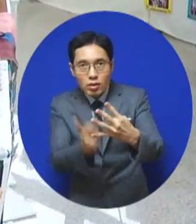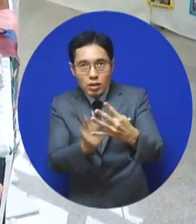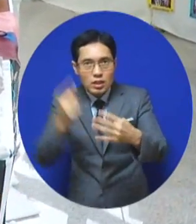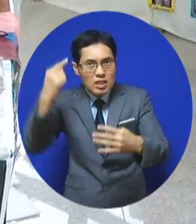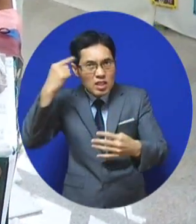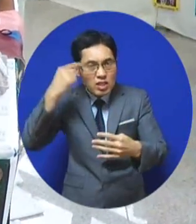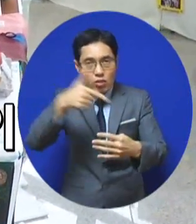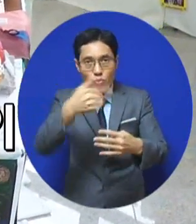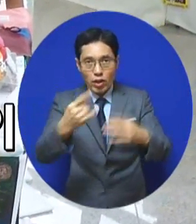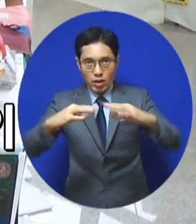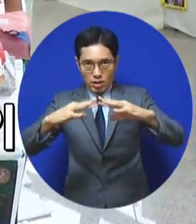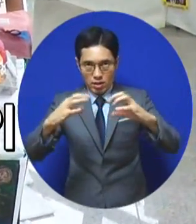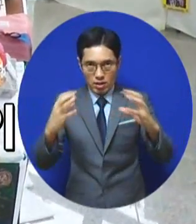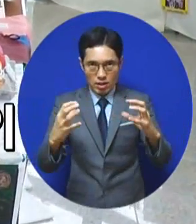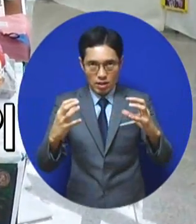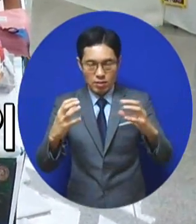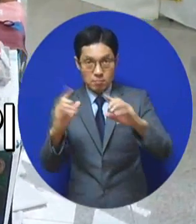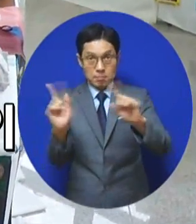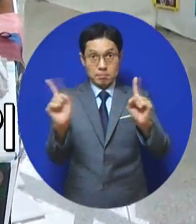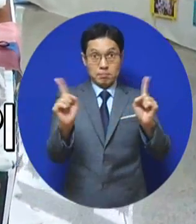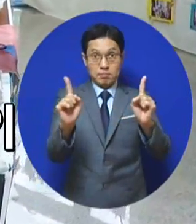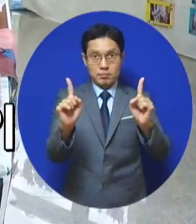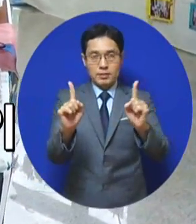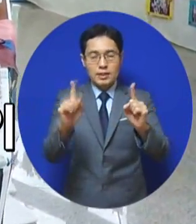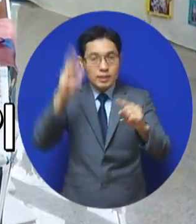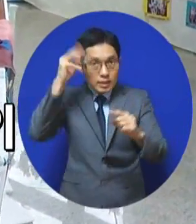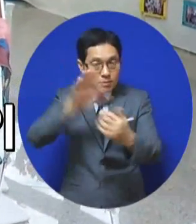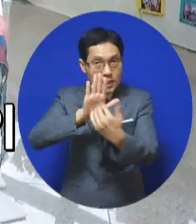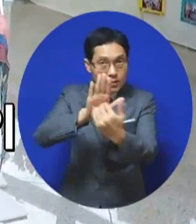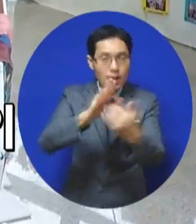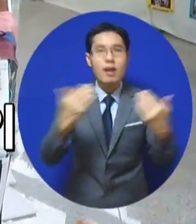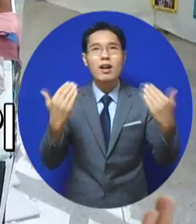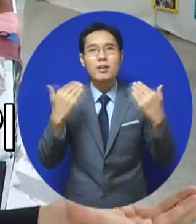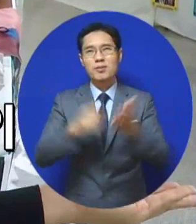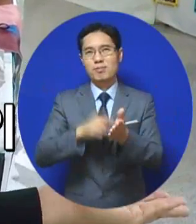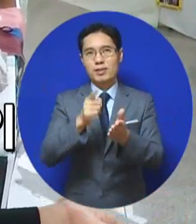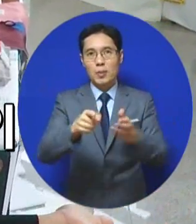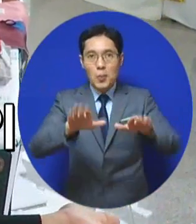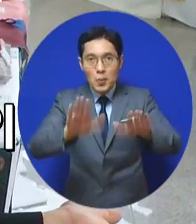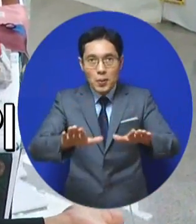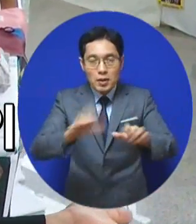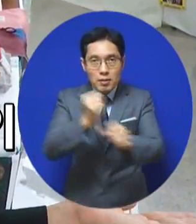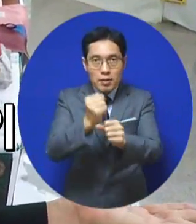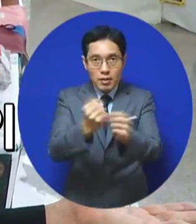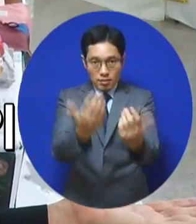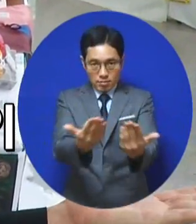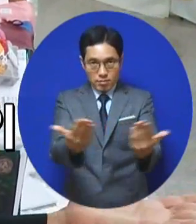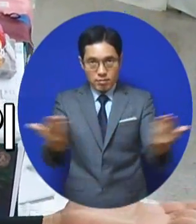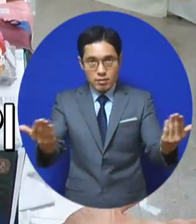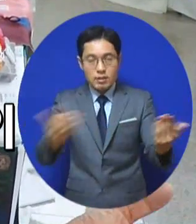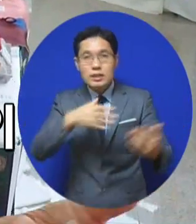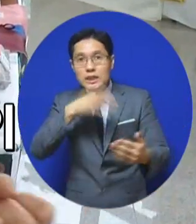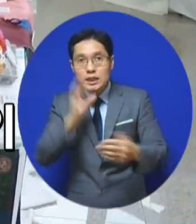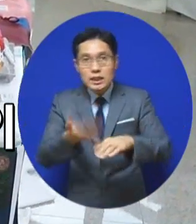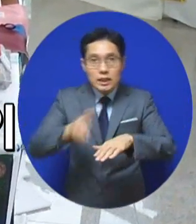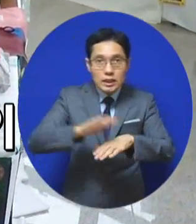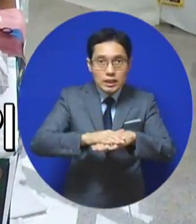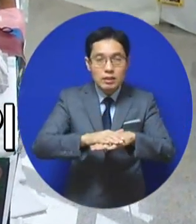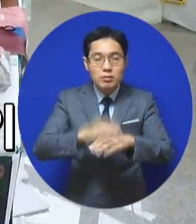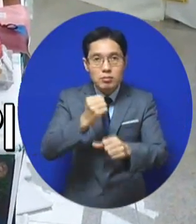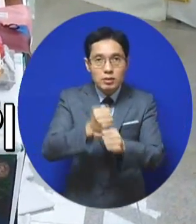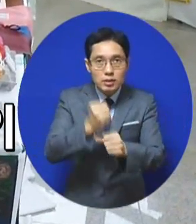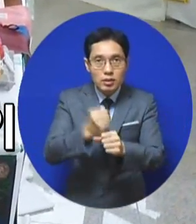뇌를 깨워서 치매를 예방하는 학교입니다. 오늘 이 작품은 어르신들이 직접